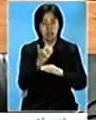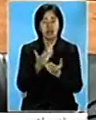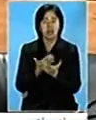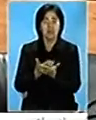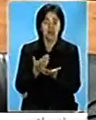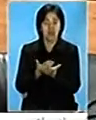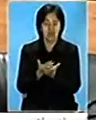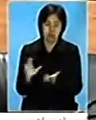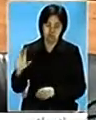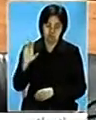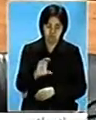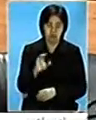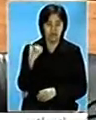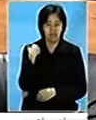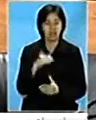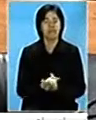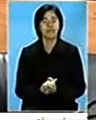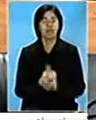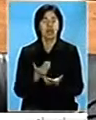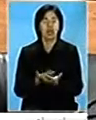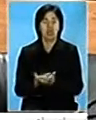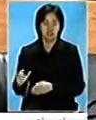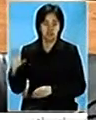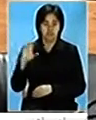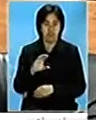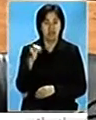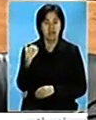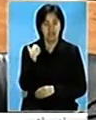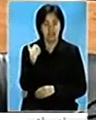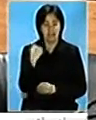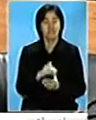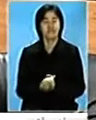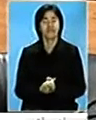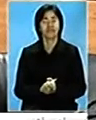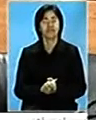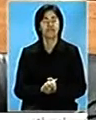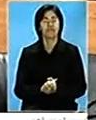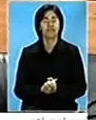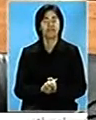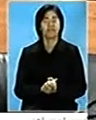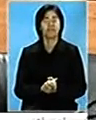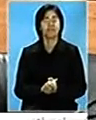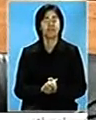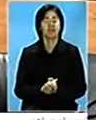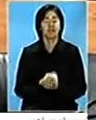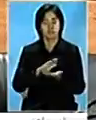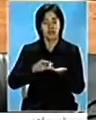าณพอสมควรผมอยากให้สภาสถาบันพัฒนาการเมืองแห่งนี้เป็นสถ